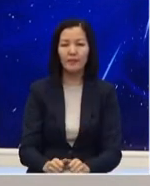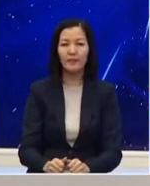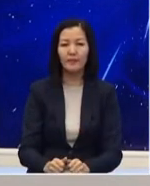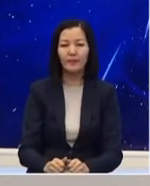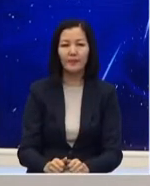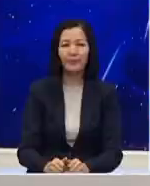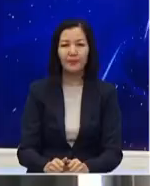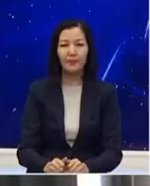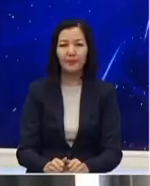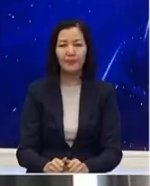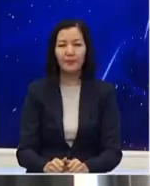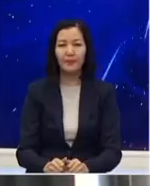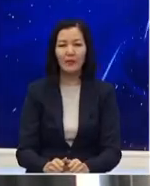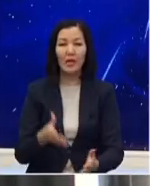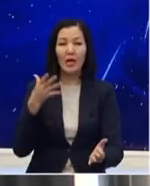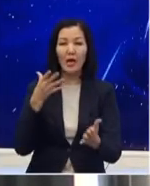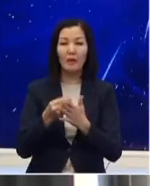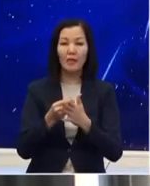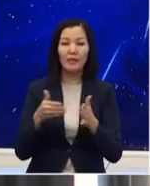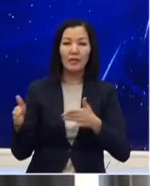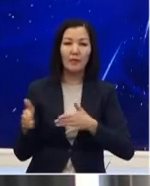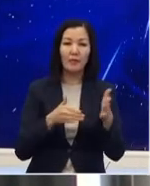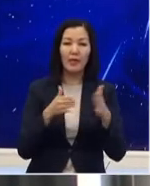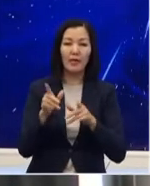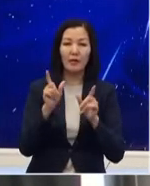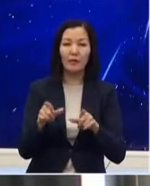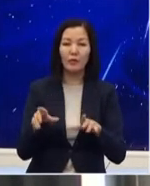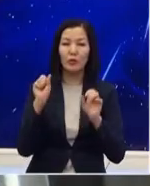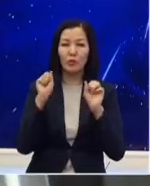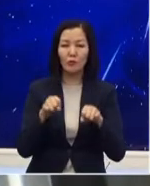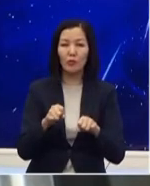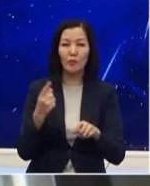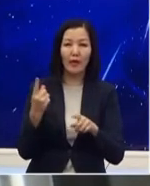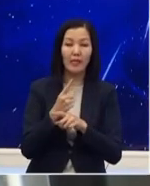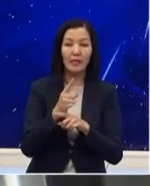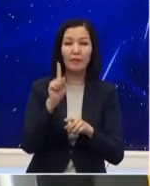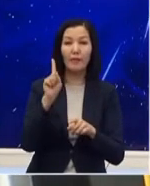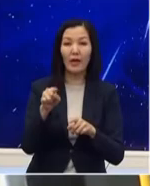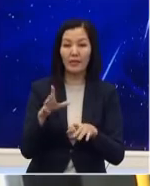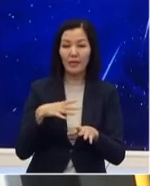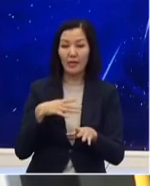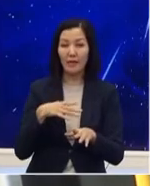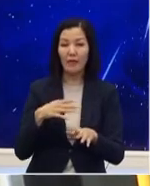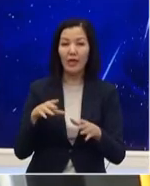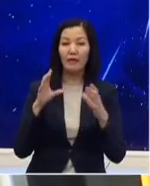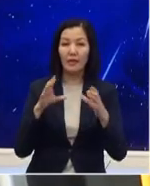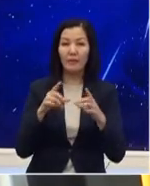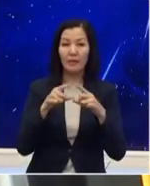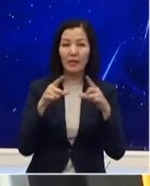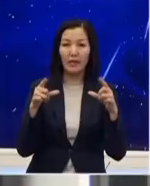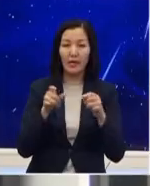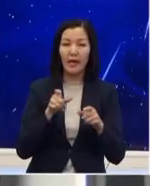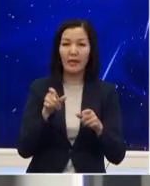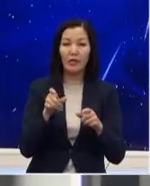Смагулова. Оплатить проезд пассажиры автобуса теперь смогут одним легким касанием. Благодаря транспортной карточке